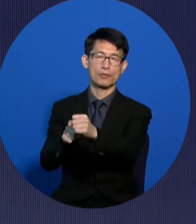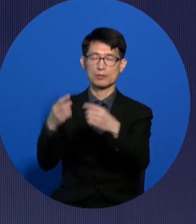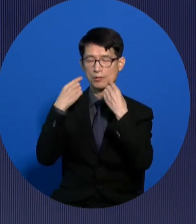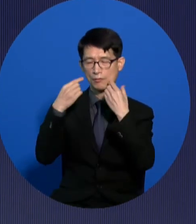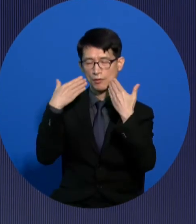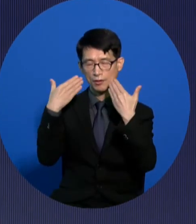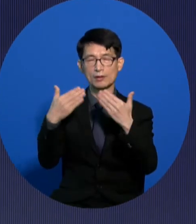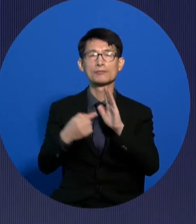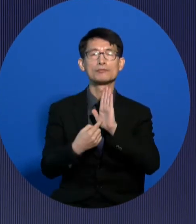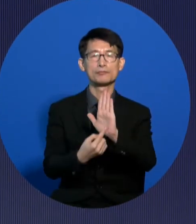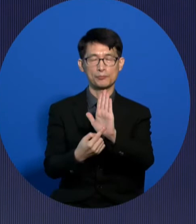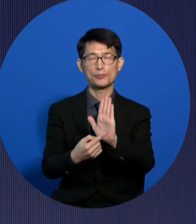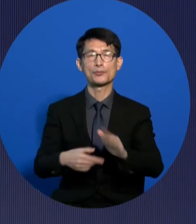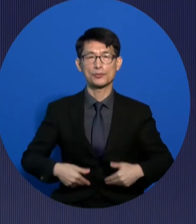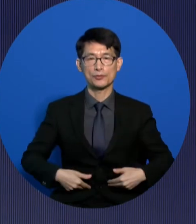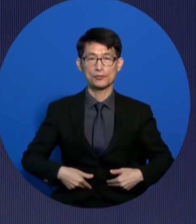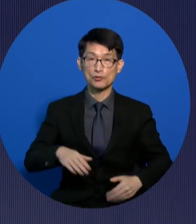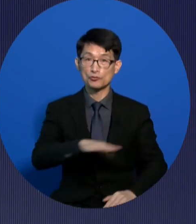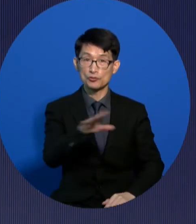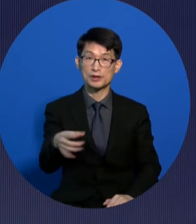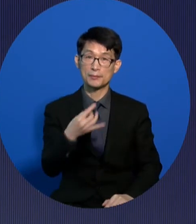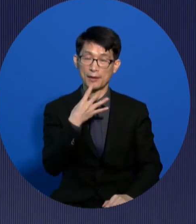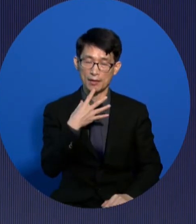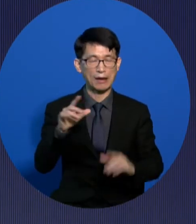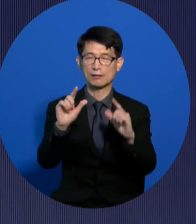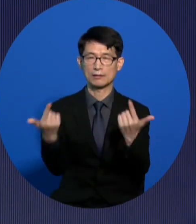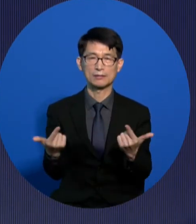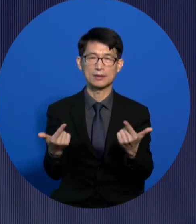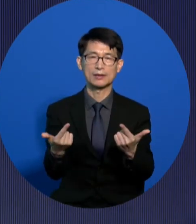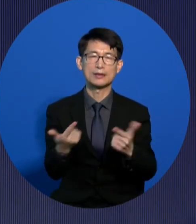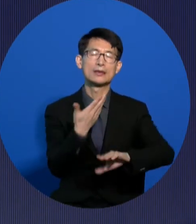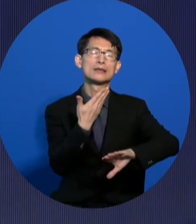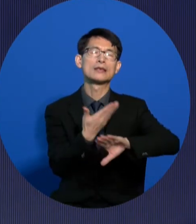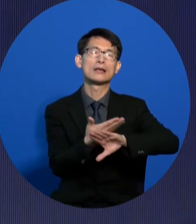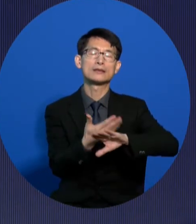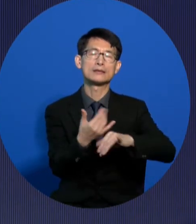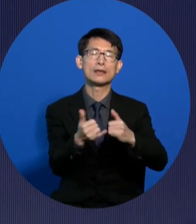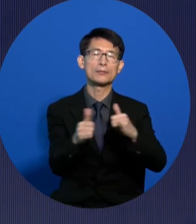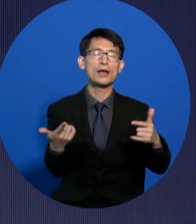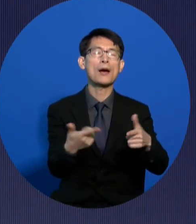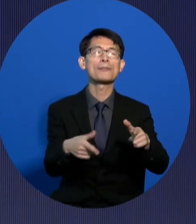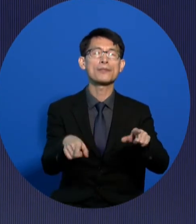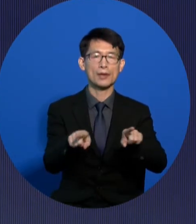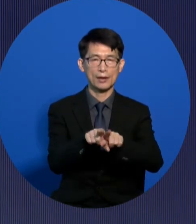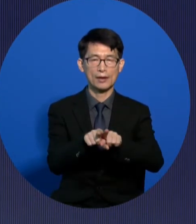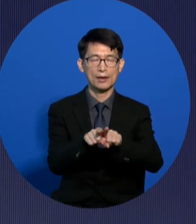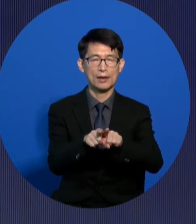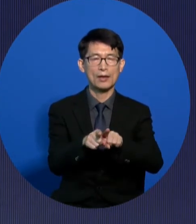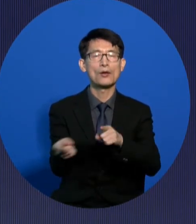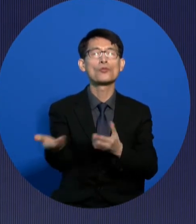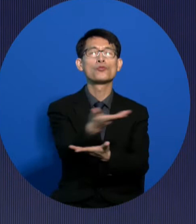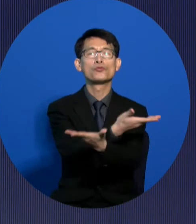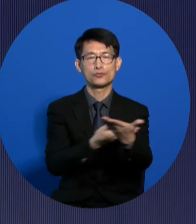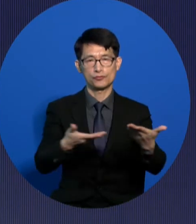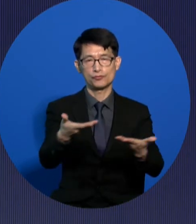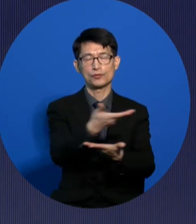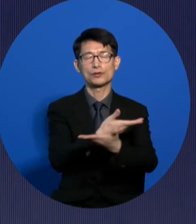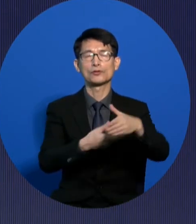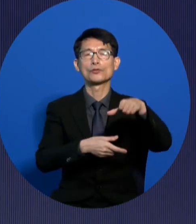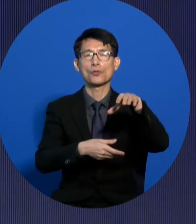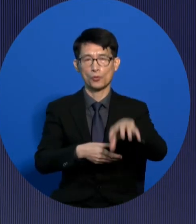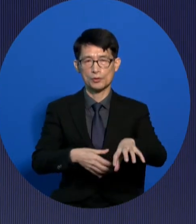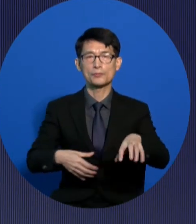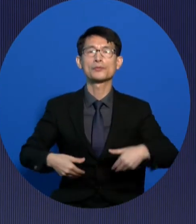이 포럼은 우리끼리의 리그가 아니고 많은 사람들이 공유할 수 있는 장소가 돼야 되고 장이 돼야 됩니다.